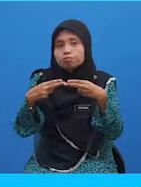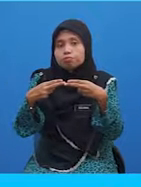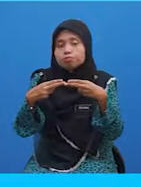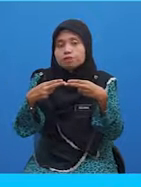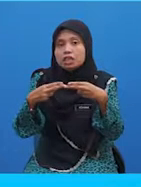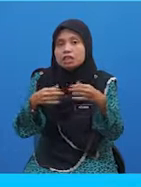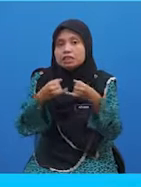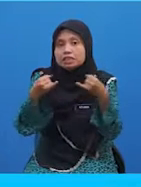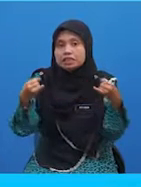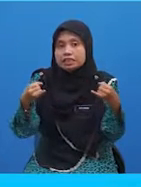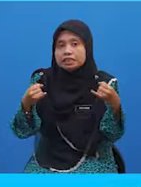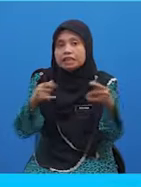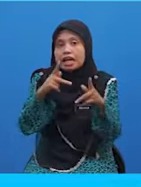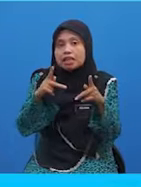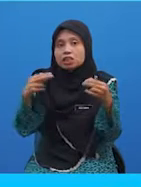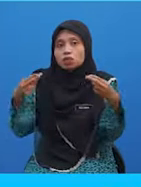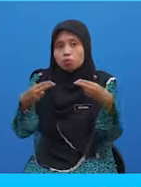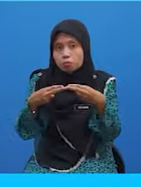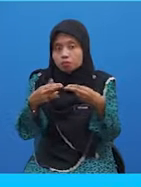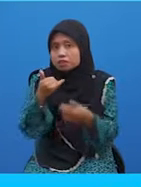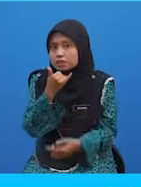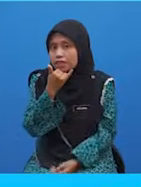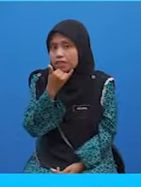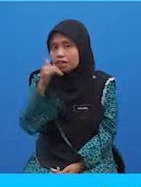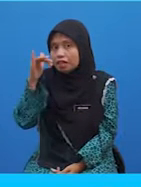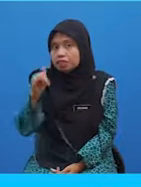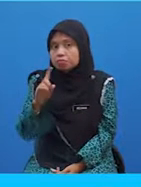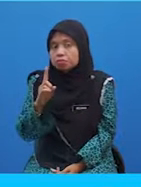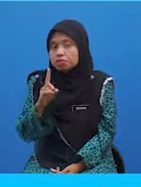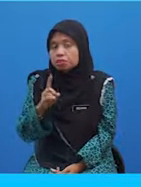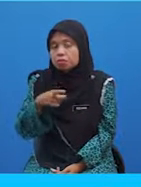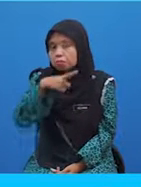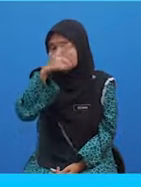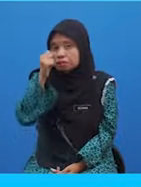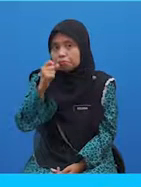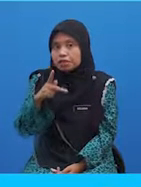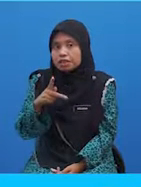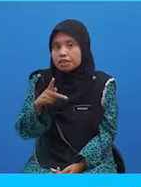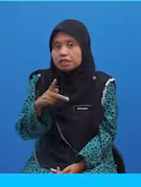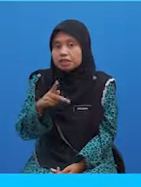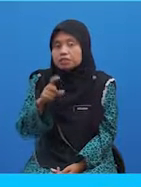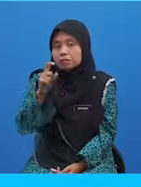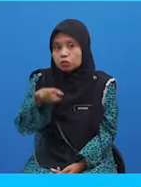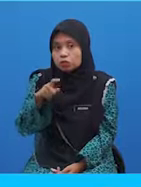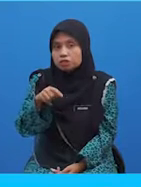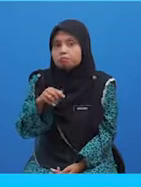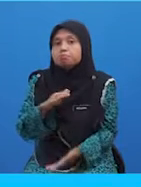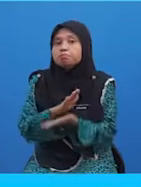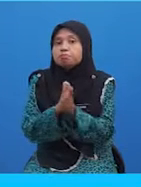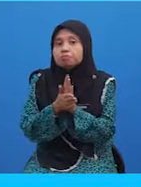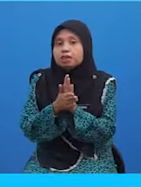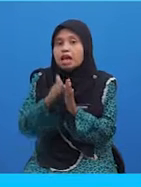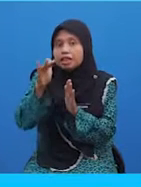melibatkan jenis kata hubung. Kesalahan yang mana menyebabkan sepatutnya menjadi